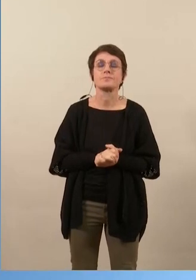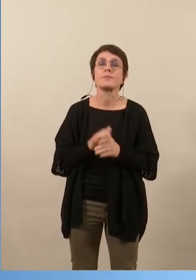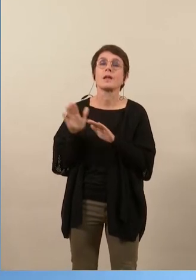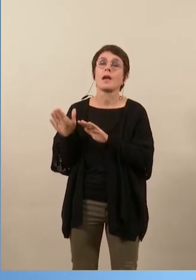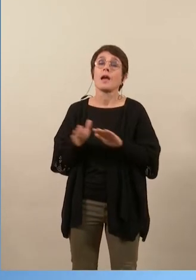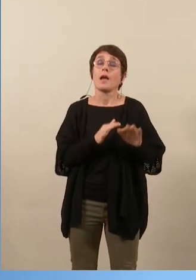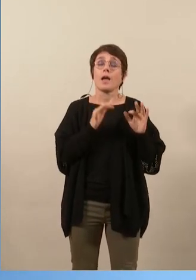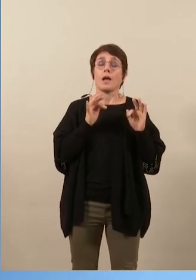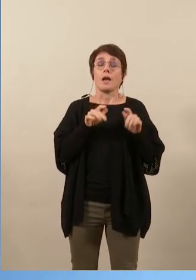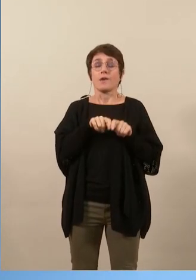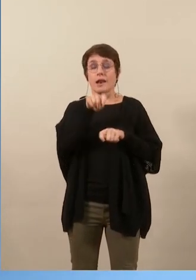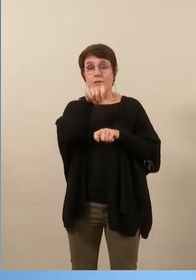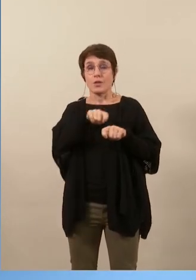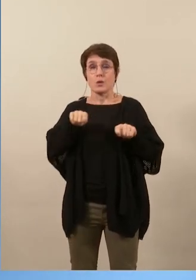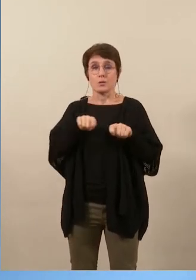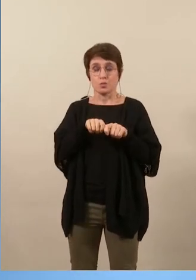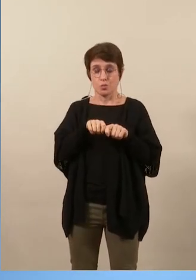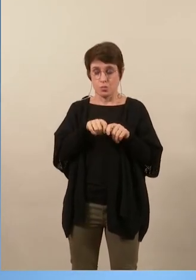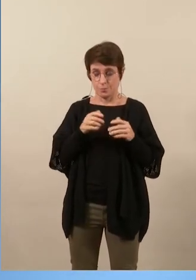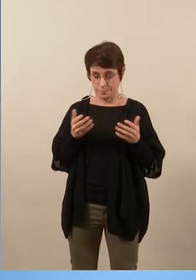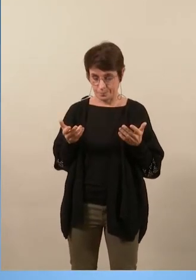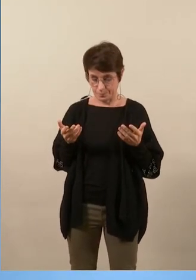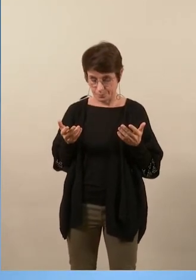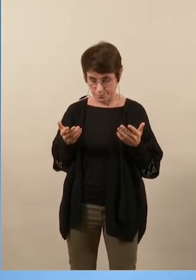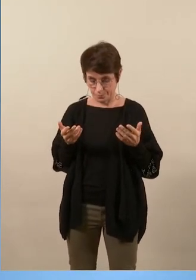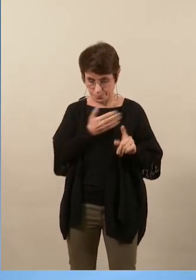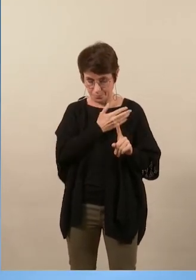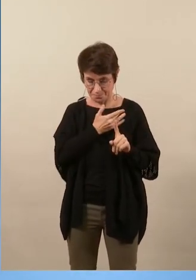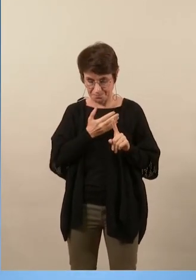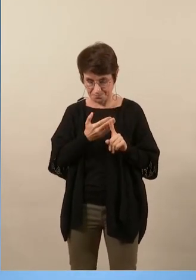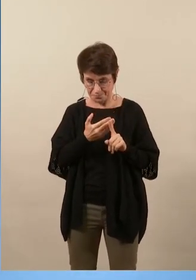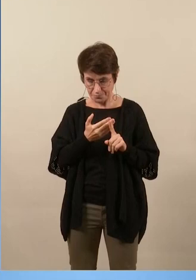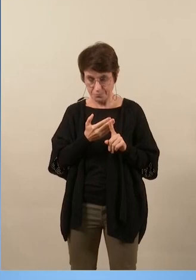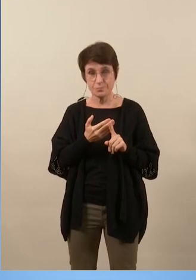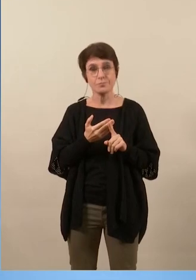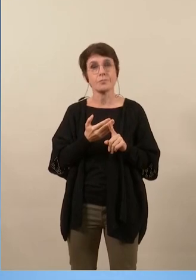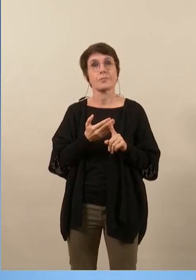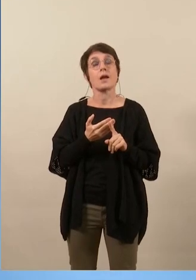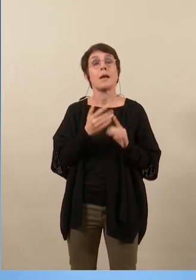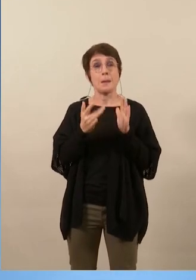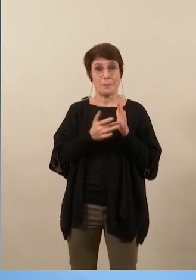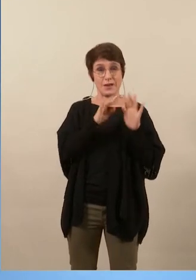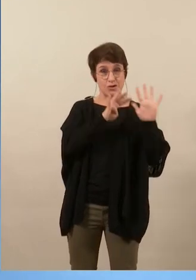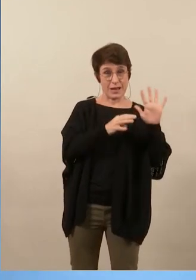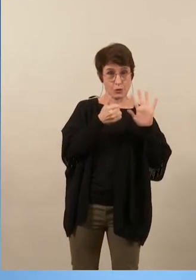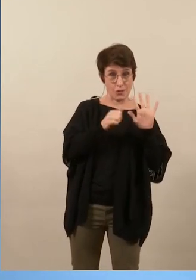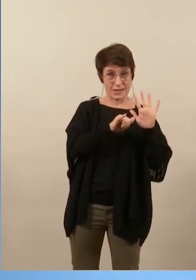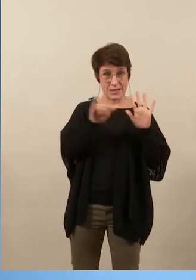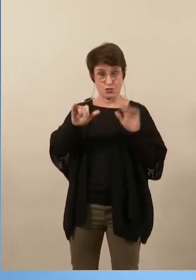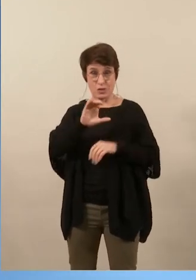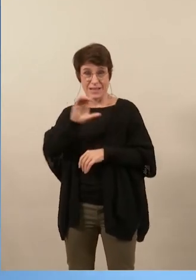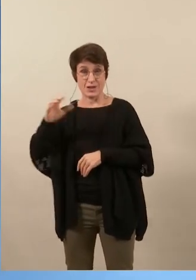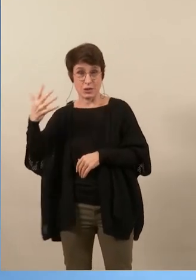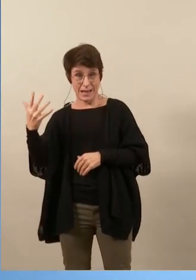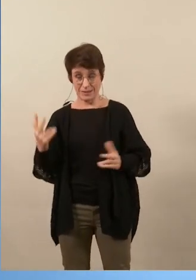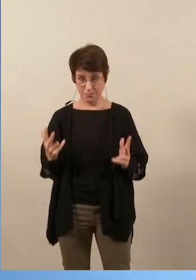évaluation ce qui souvent des choses étaient étai ét demander là-dessus il y a un travail qui a été fait particulèrement de la page 96 à la page 105 qui vous